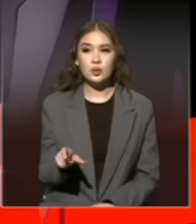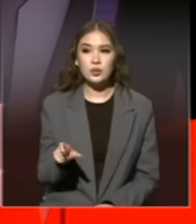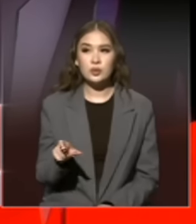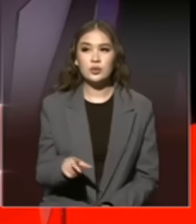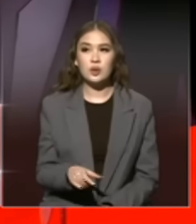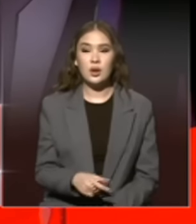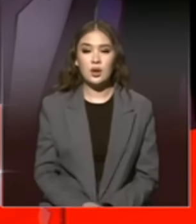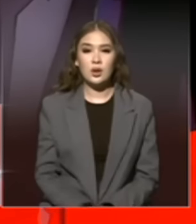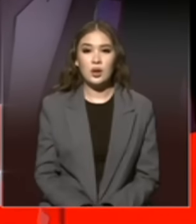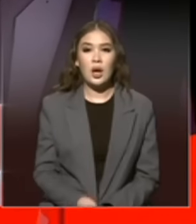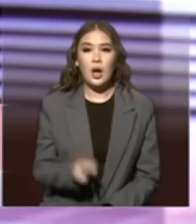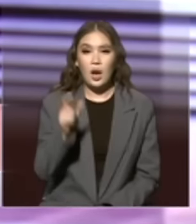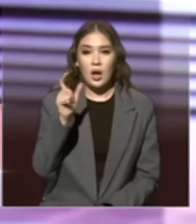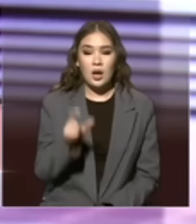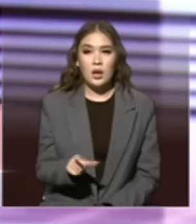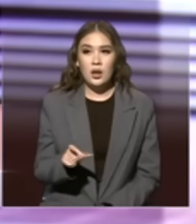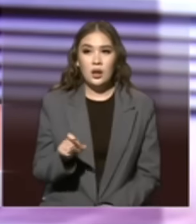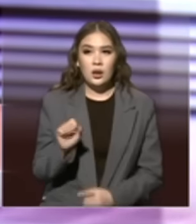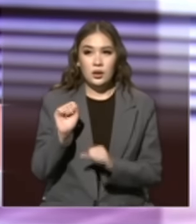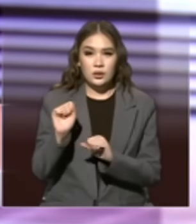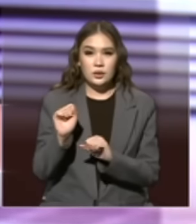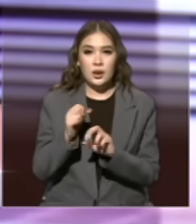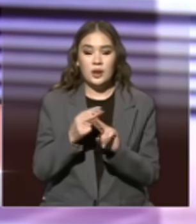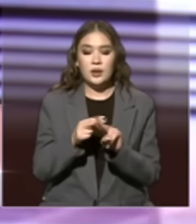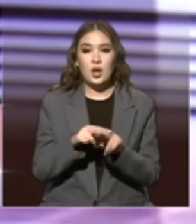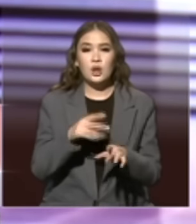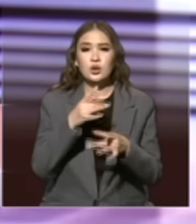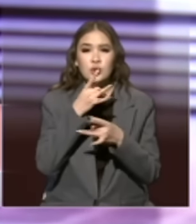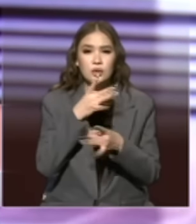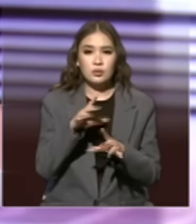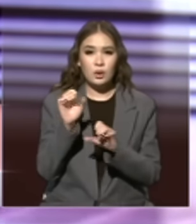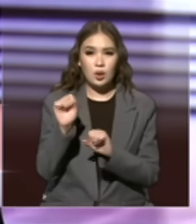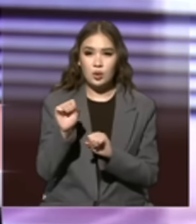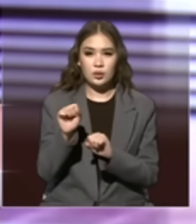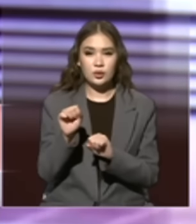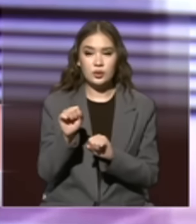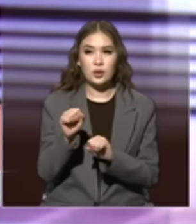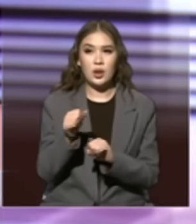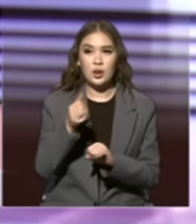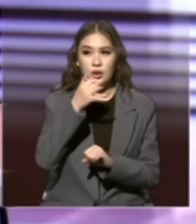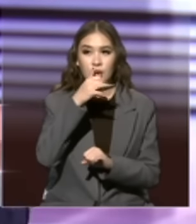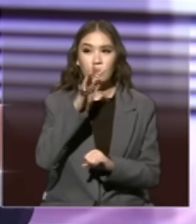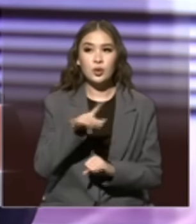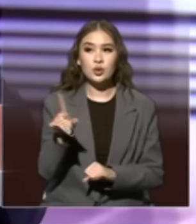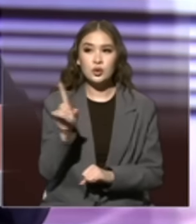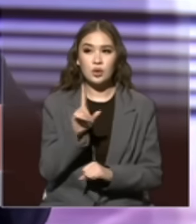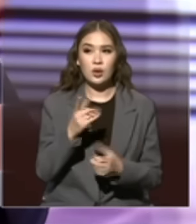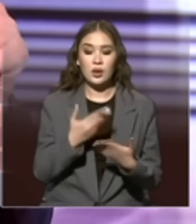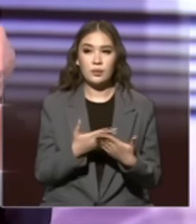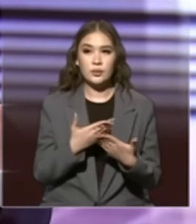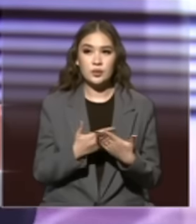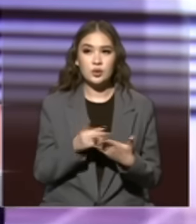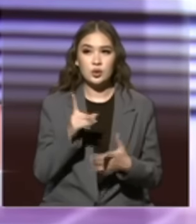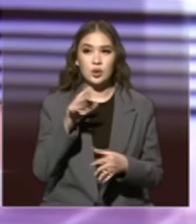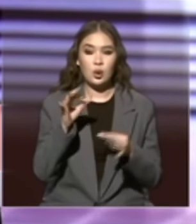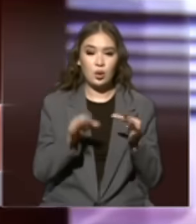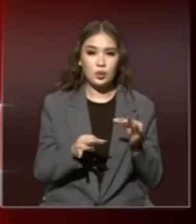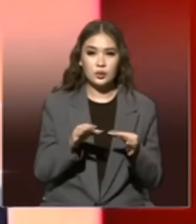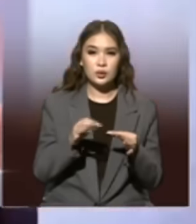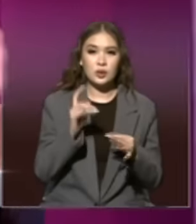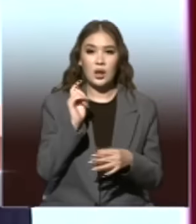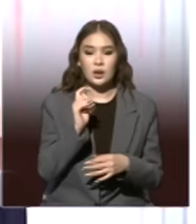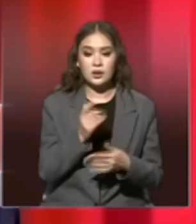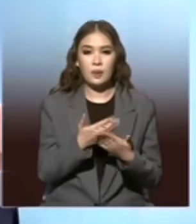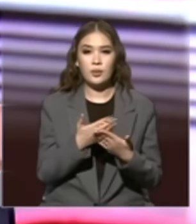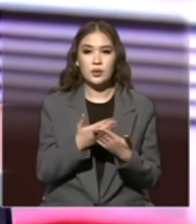Бірақ жоқ, адвокат дейді. Ал ол сол кез келген адвокат қорғаушы емес. Қорғаушы болу үшін, мысалы, сотталушы мен қорғаушы